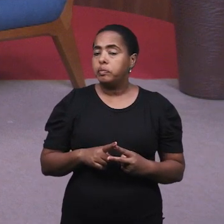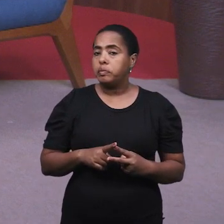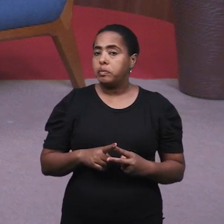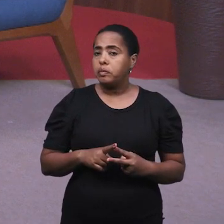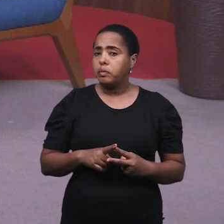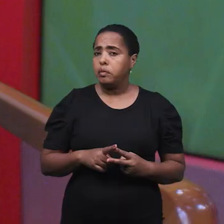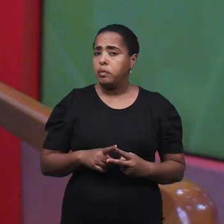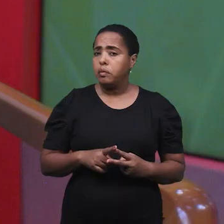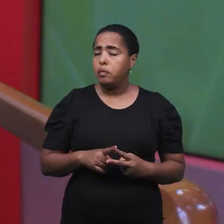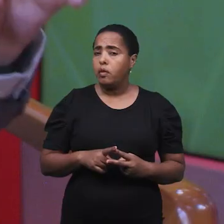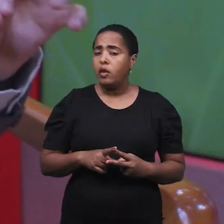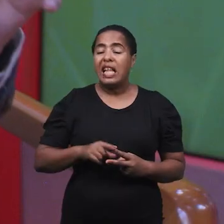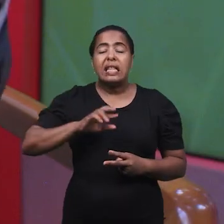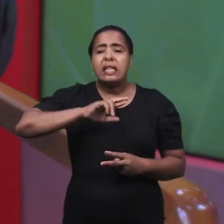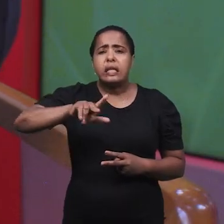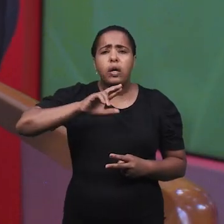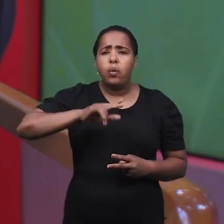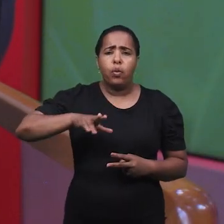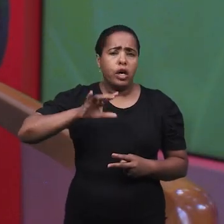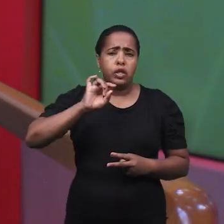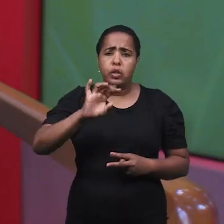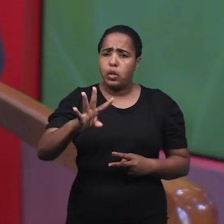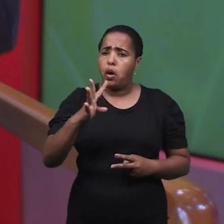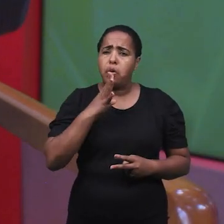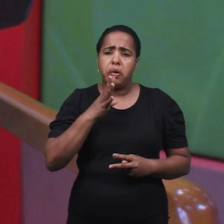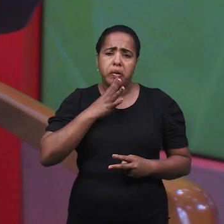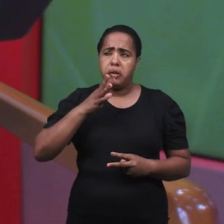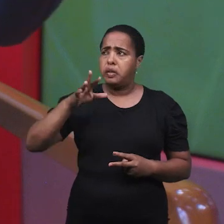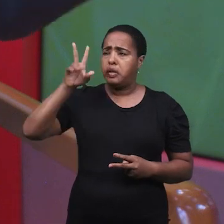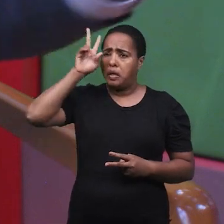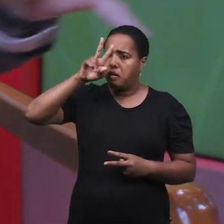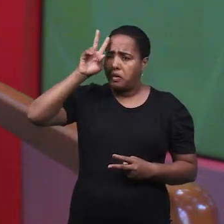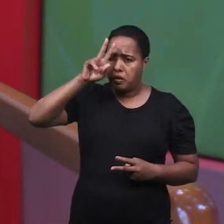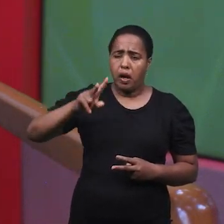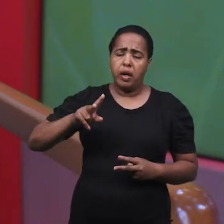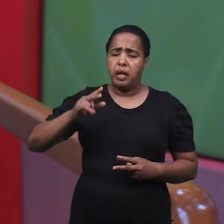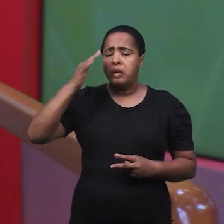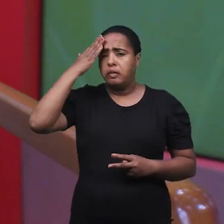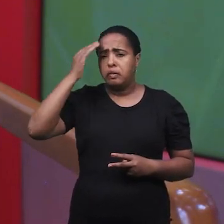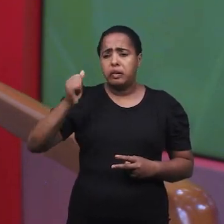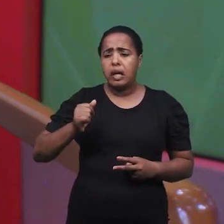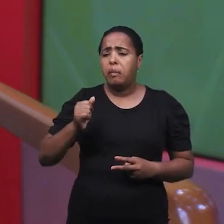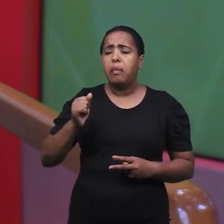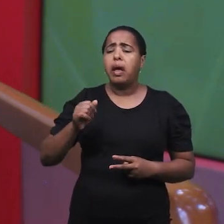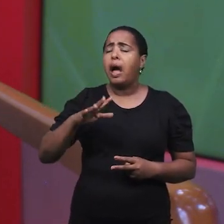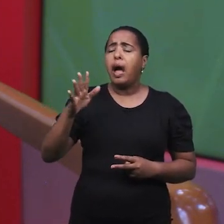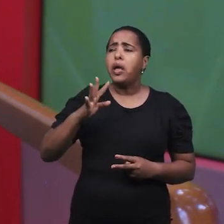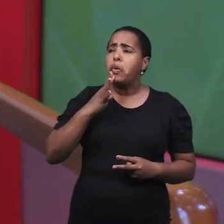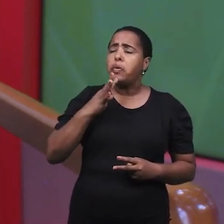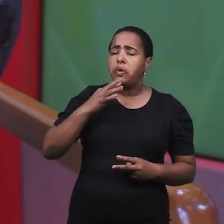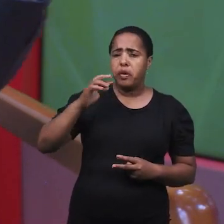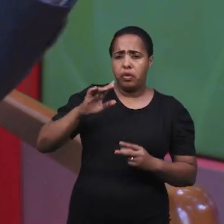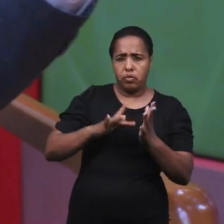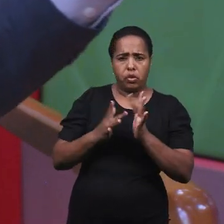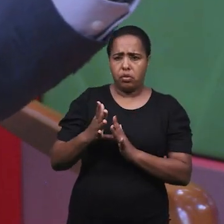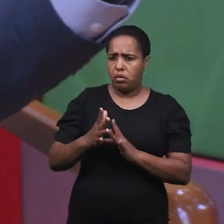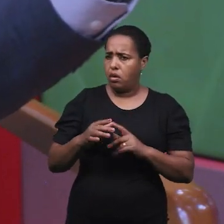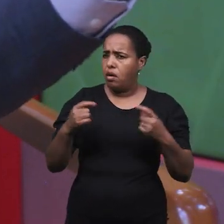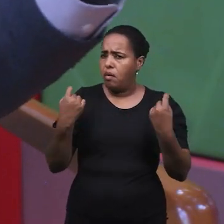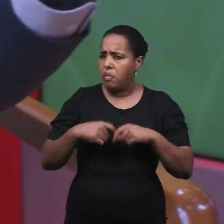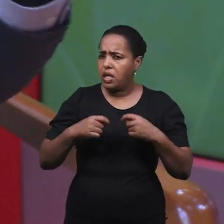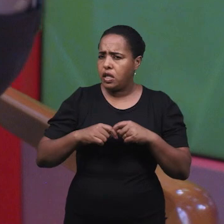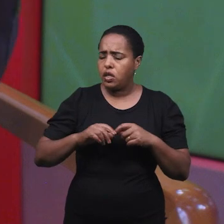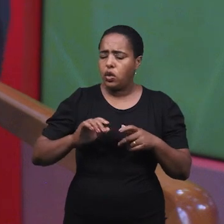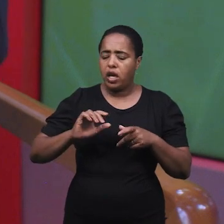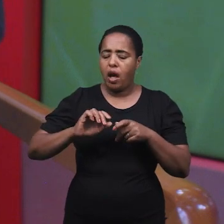Jésus, l'évangile, la Bible. Il est nécessaire le partage du pain. C'est la révélation. Jésus qui se révèle. Une autre chose,